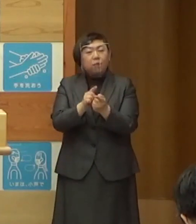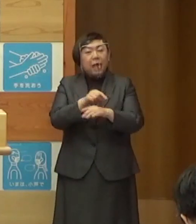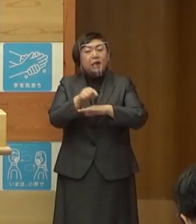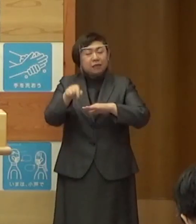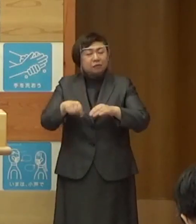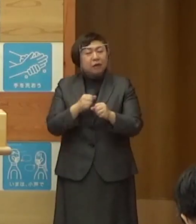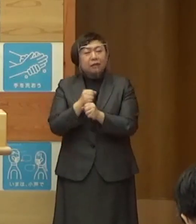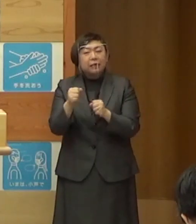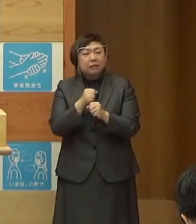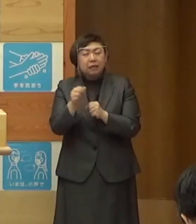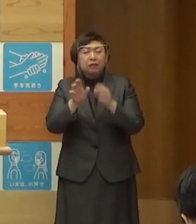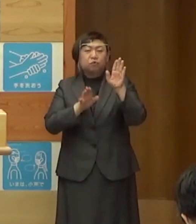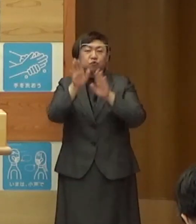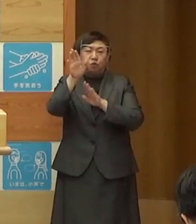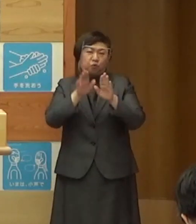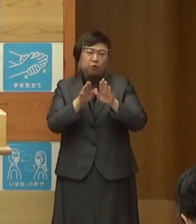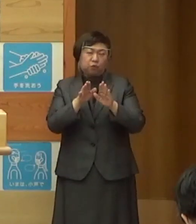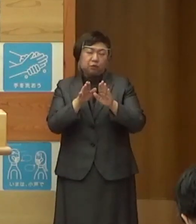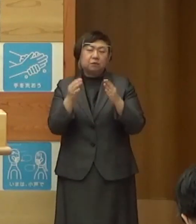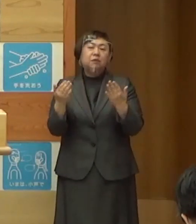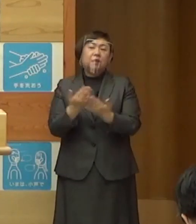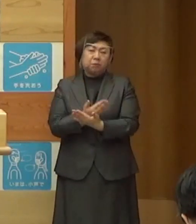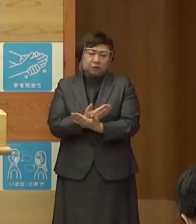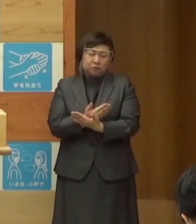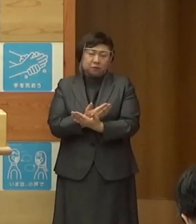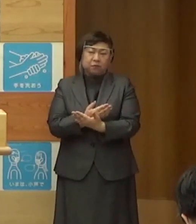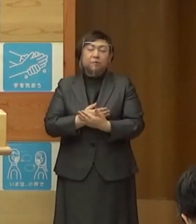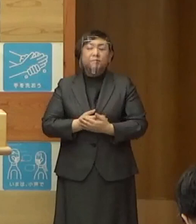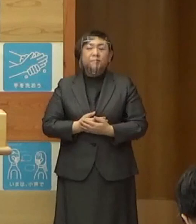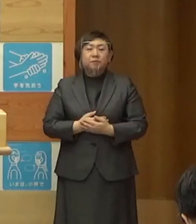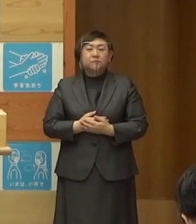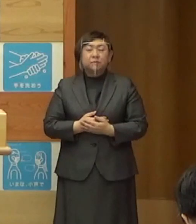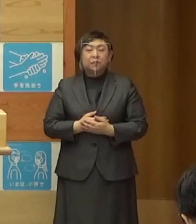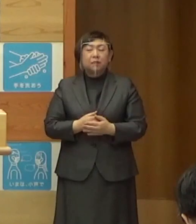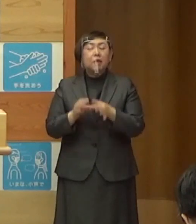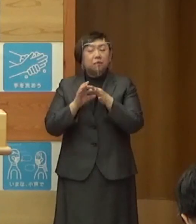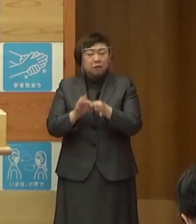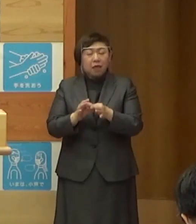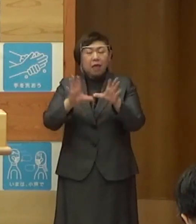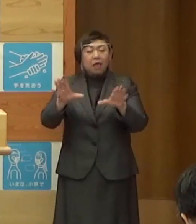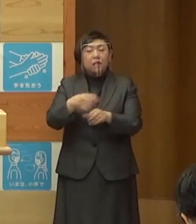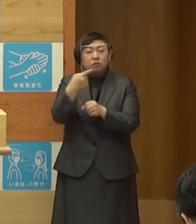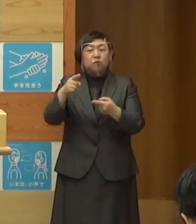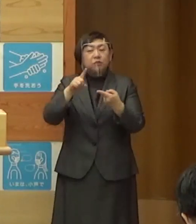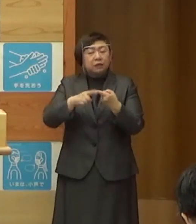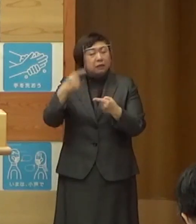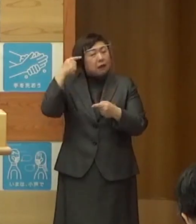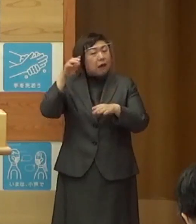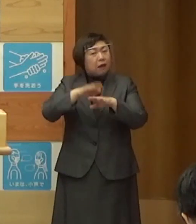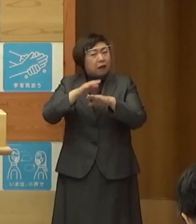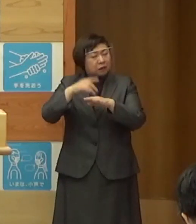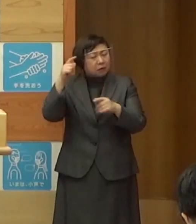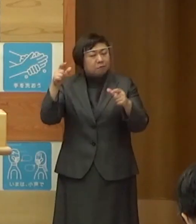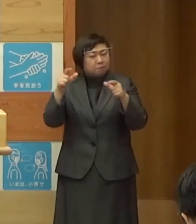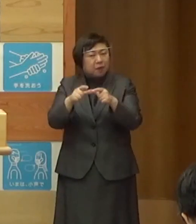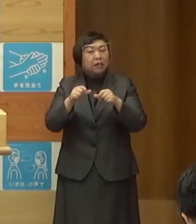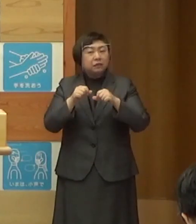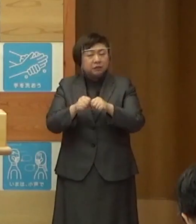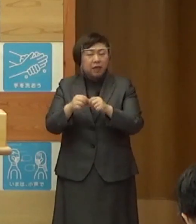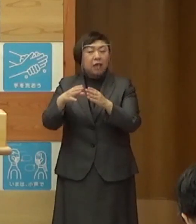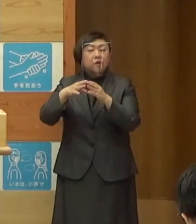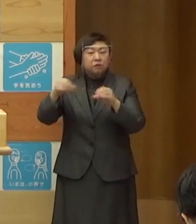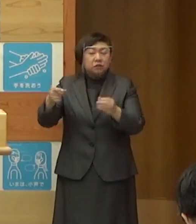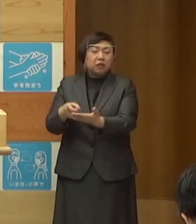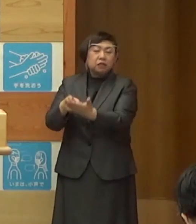う状況にもなってきますので、やはりこれは、統一的な観点を踏まえて、国として示